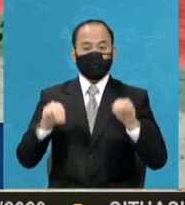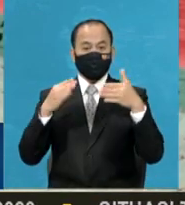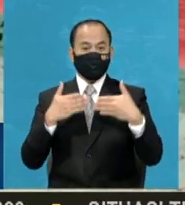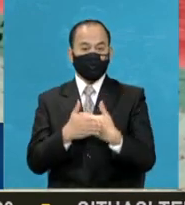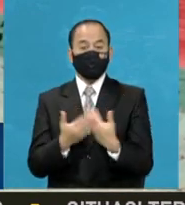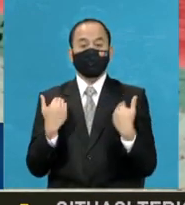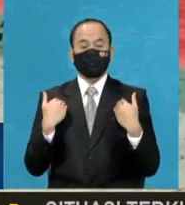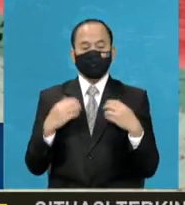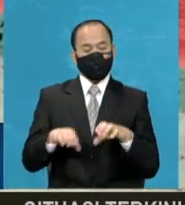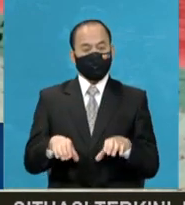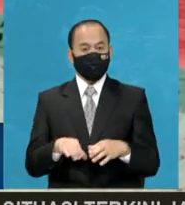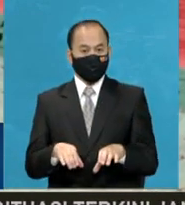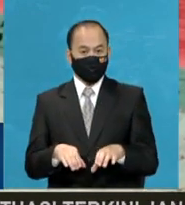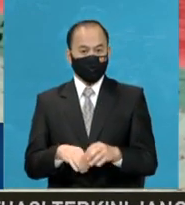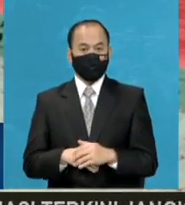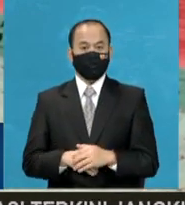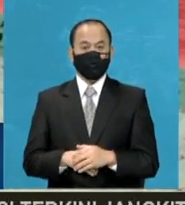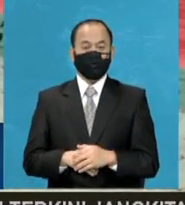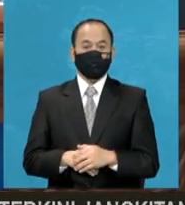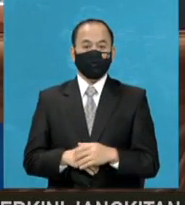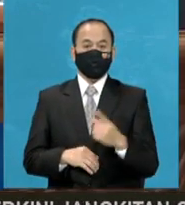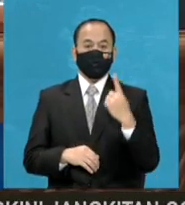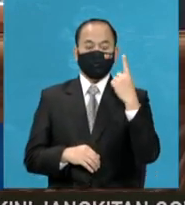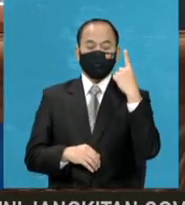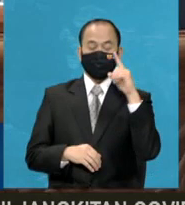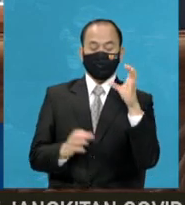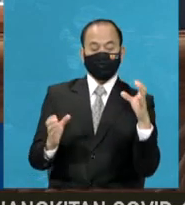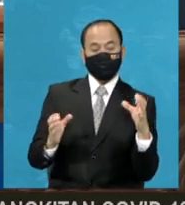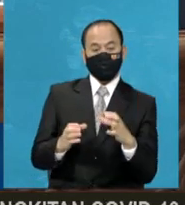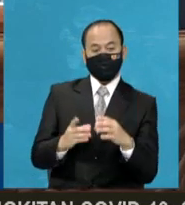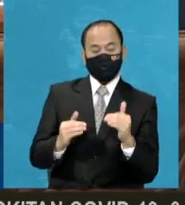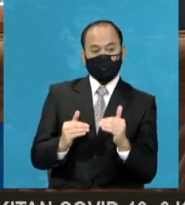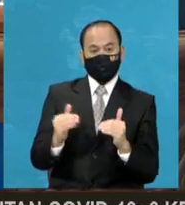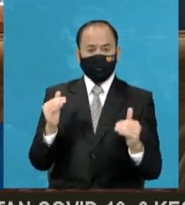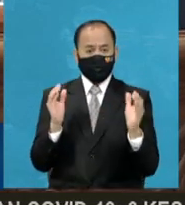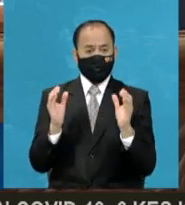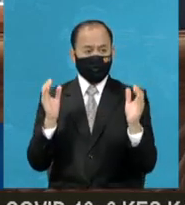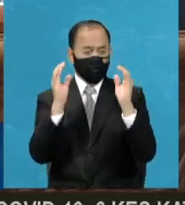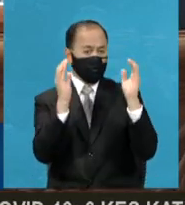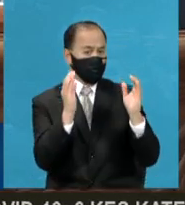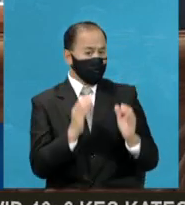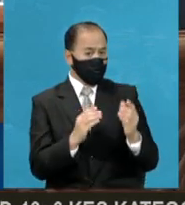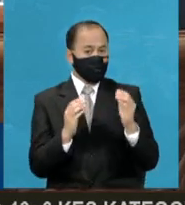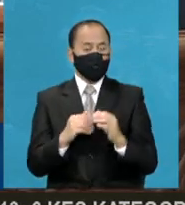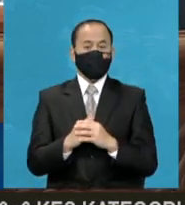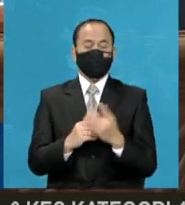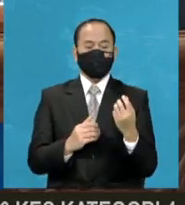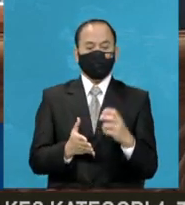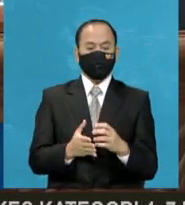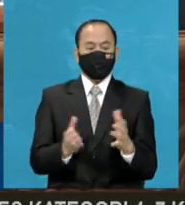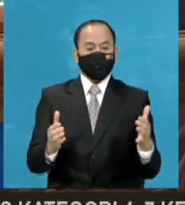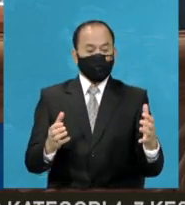dibuatlah bukan pengawalan dalam r3t zainatu sendiri mengawal pergerakan